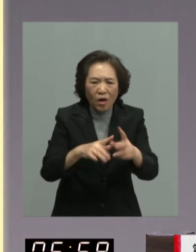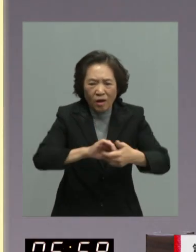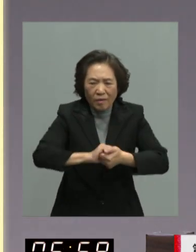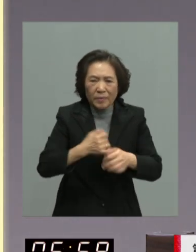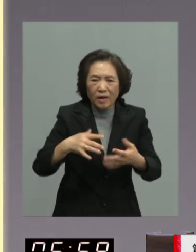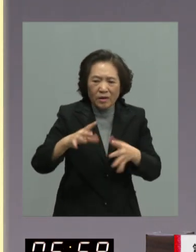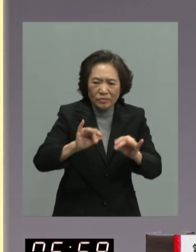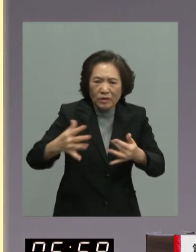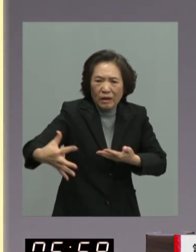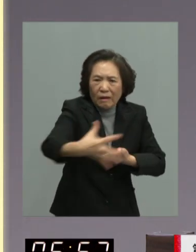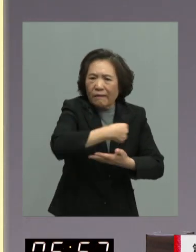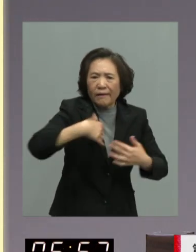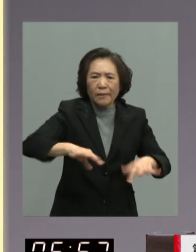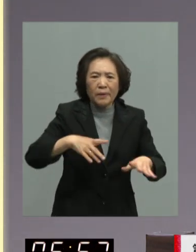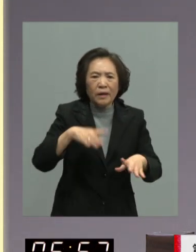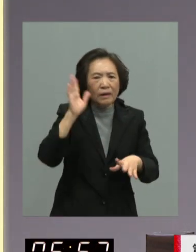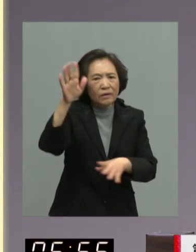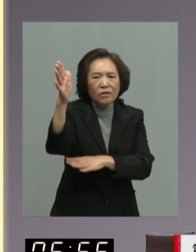大。